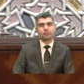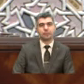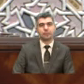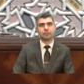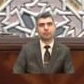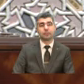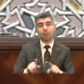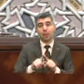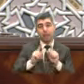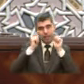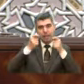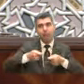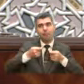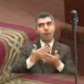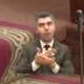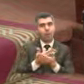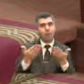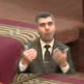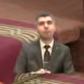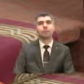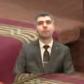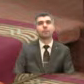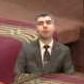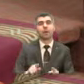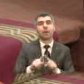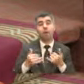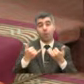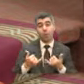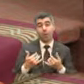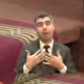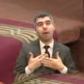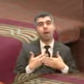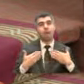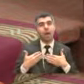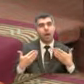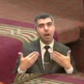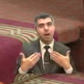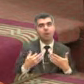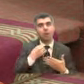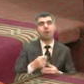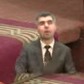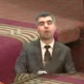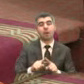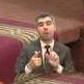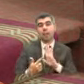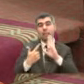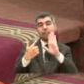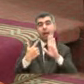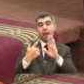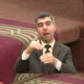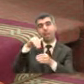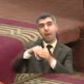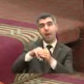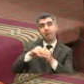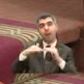تحية طيبة للجميع، وأنا سيد جاعد جدا اليوم بأنني أتواصل مع 7 فرق برلمانية، وهذا